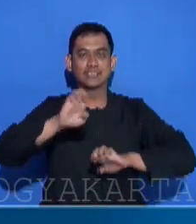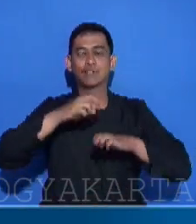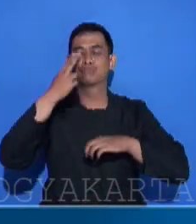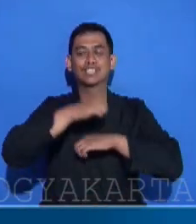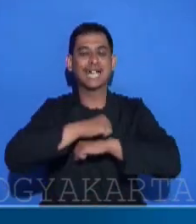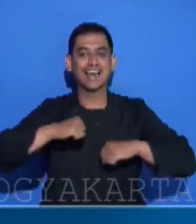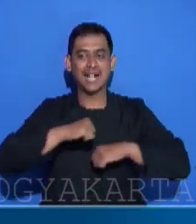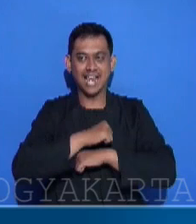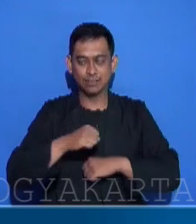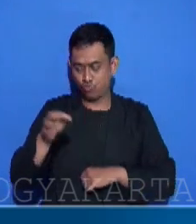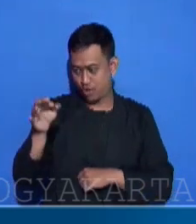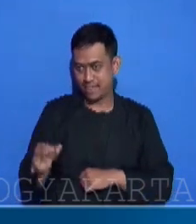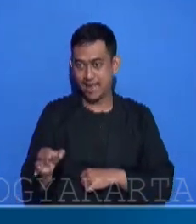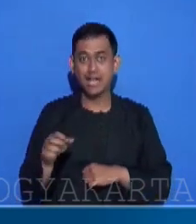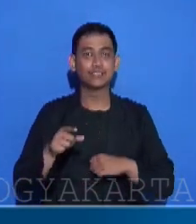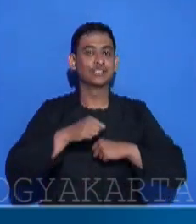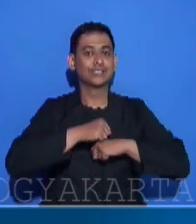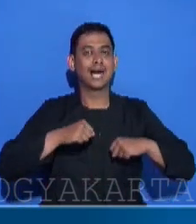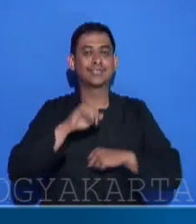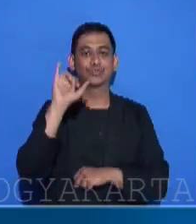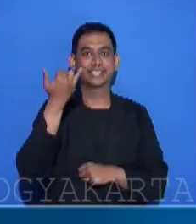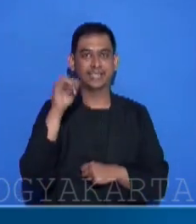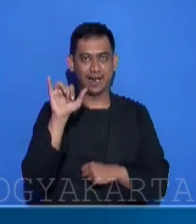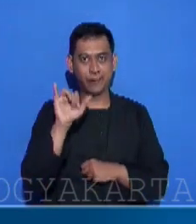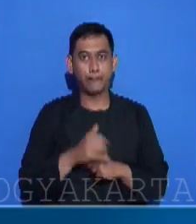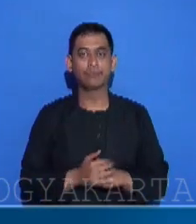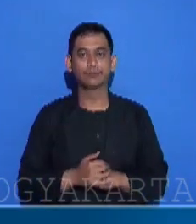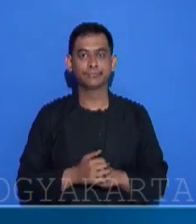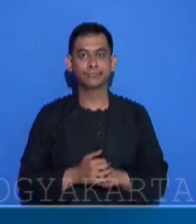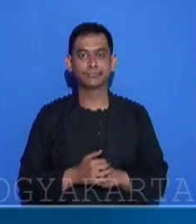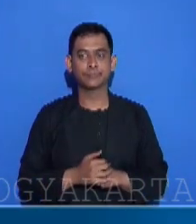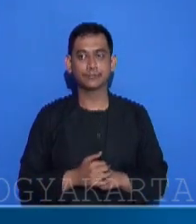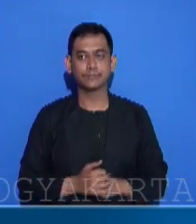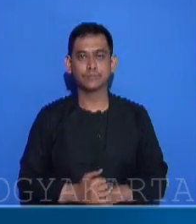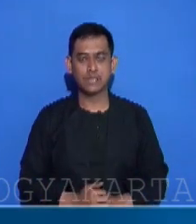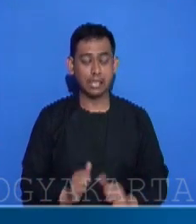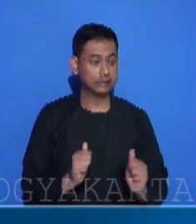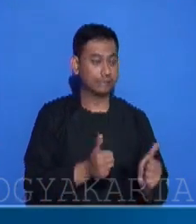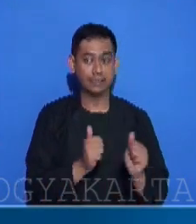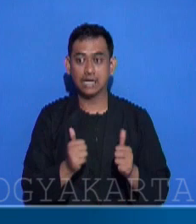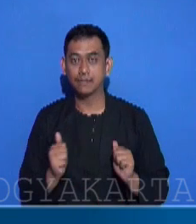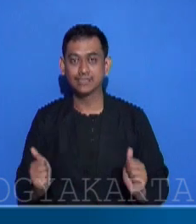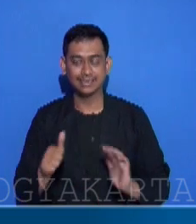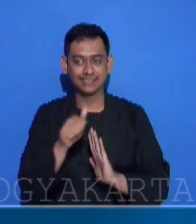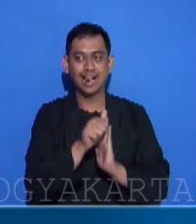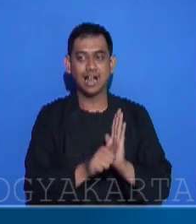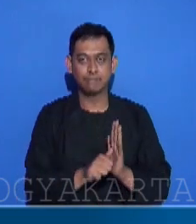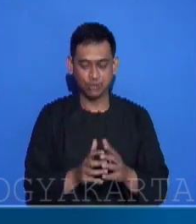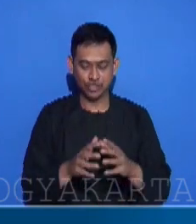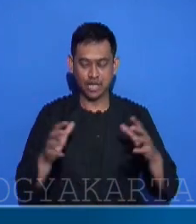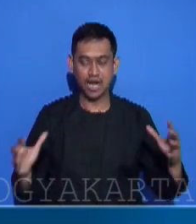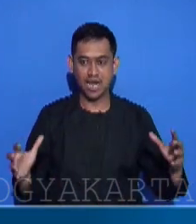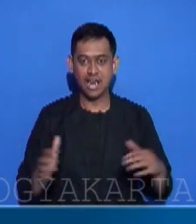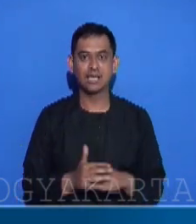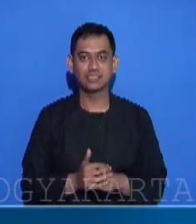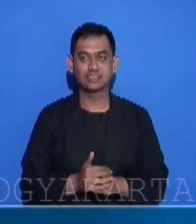kota dan juga atlet-atlet DIY yang nanti juga dipersiapkan Eh pada event-event yang lebih besar baik itu di